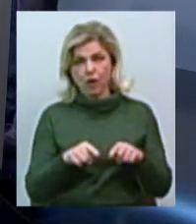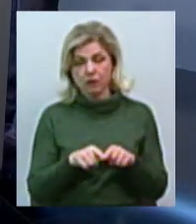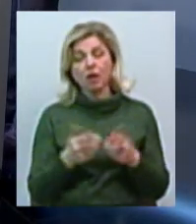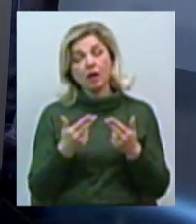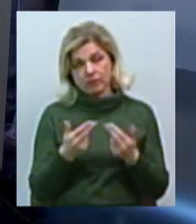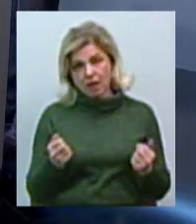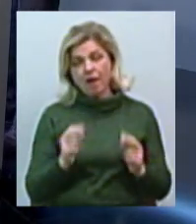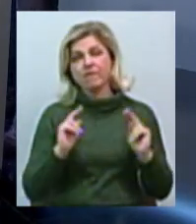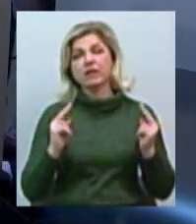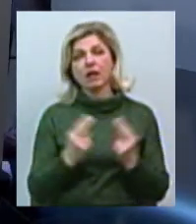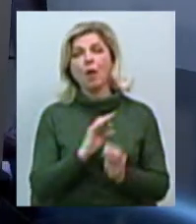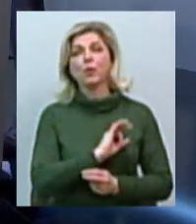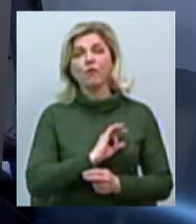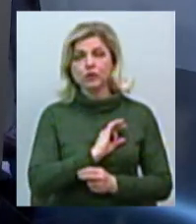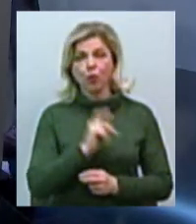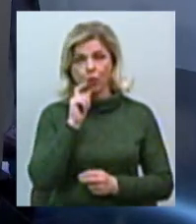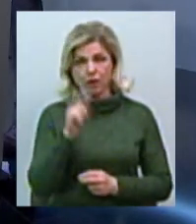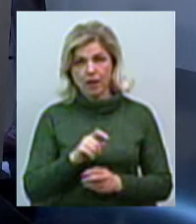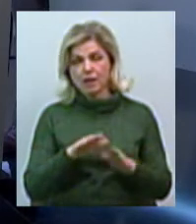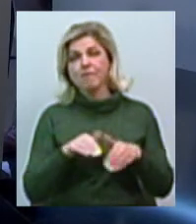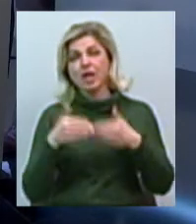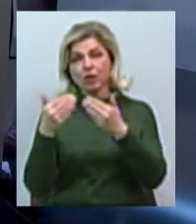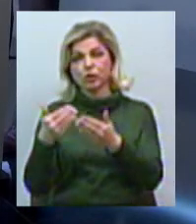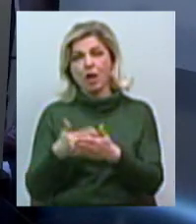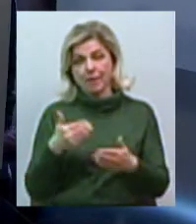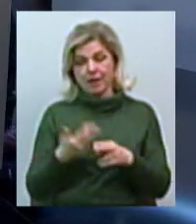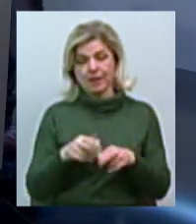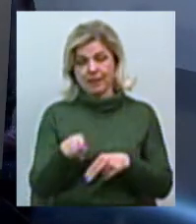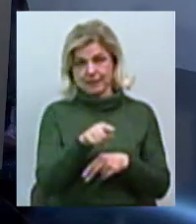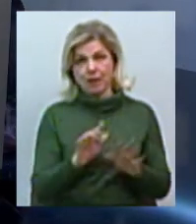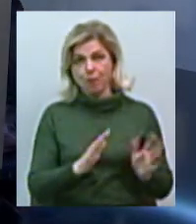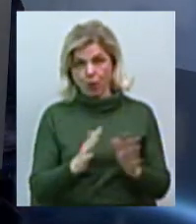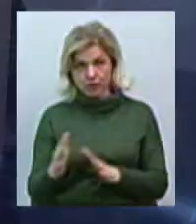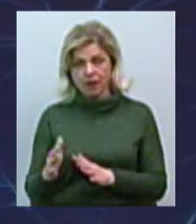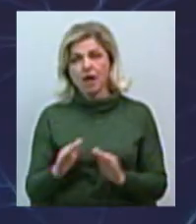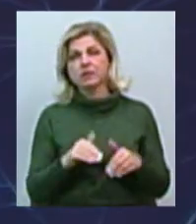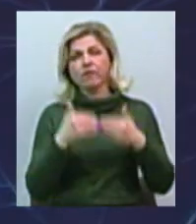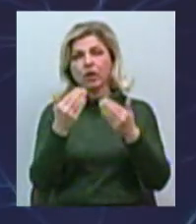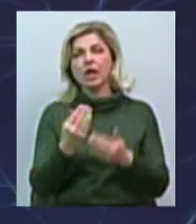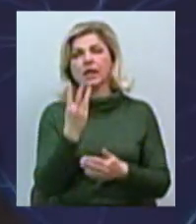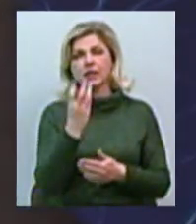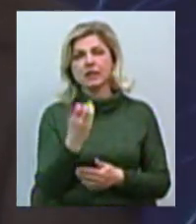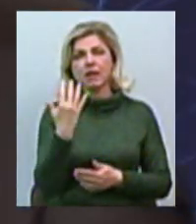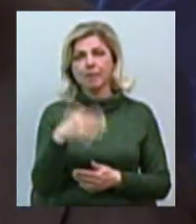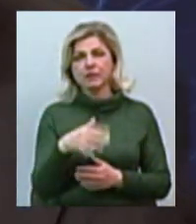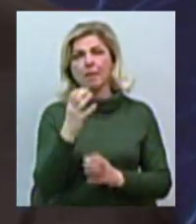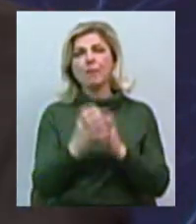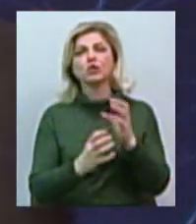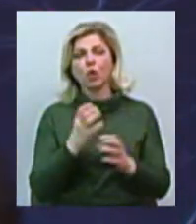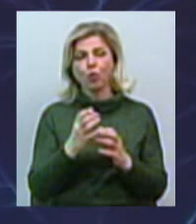Федерація профспілок України звернулася от напередодні цих подій. Вона звернулася до 350